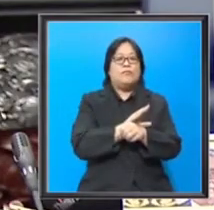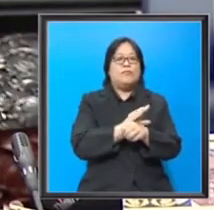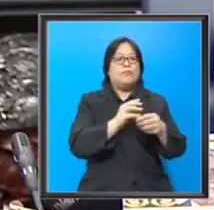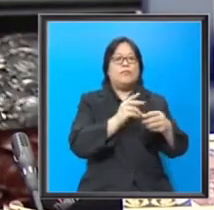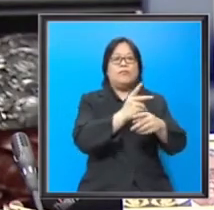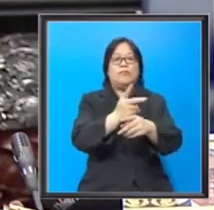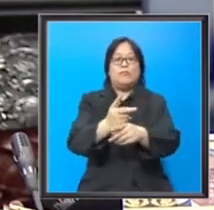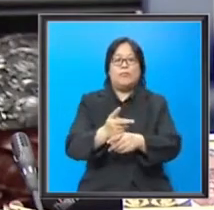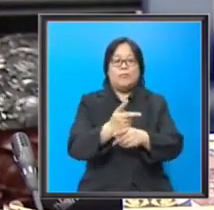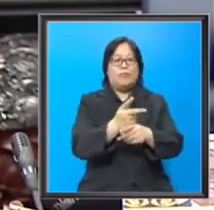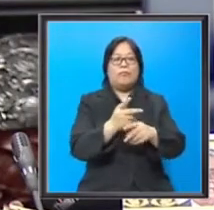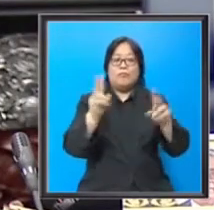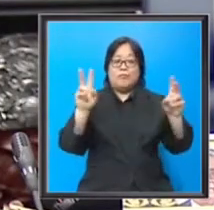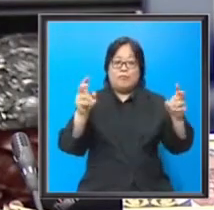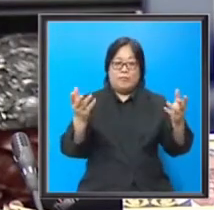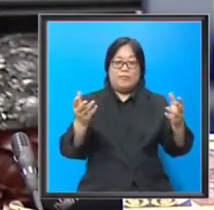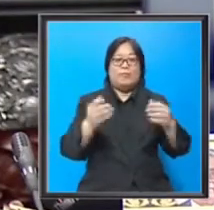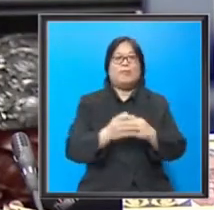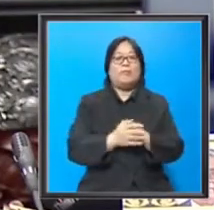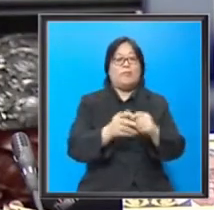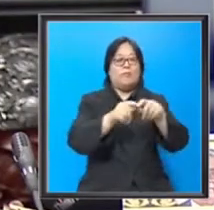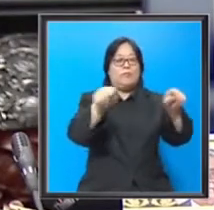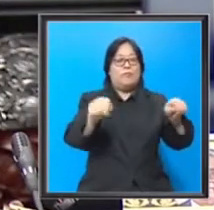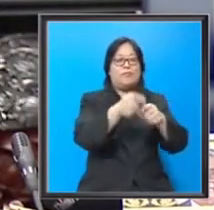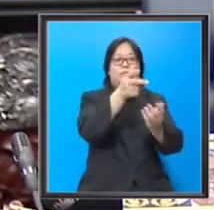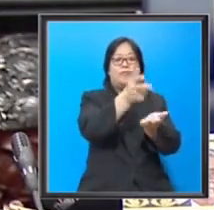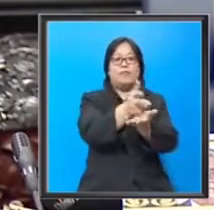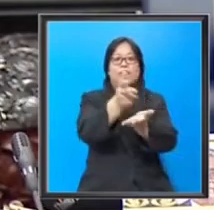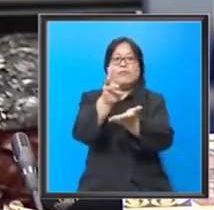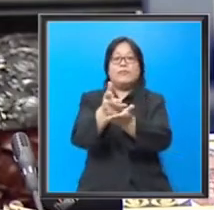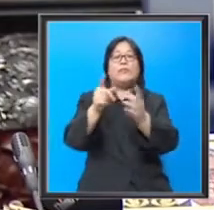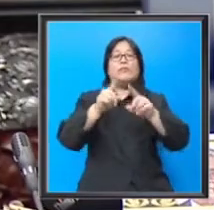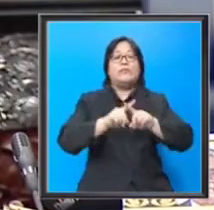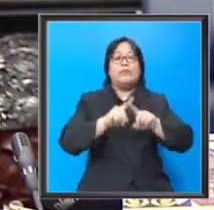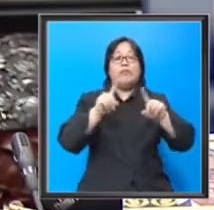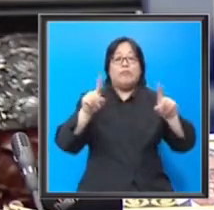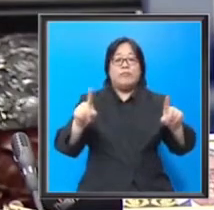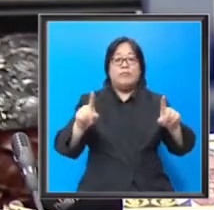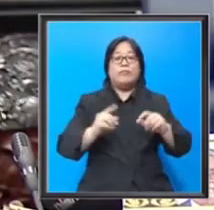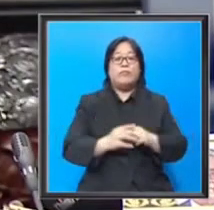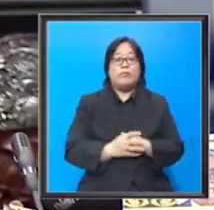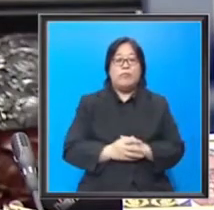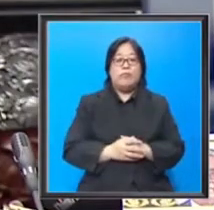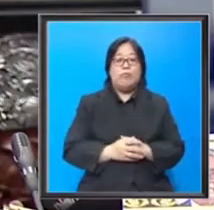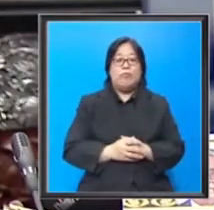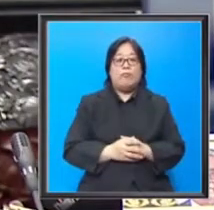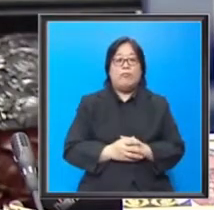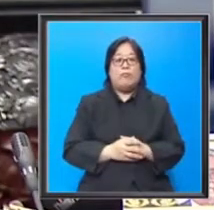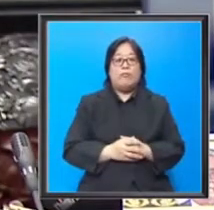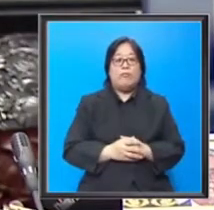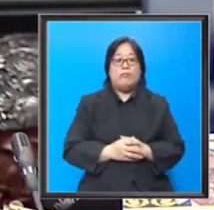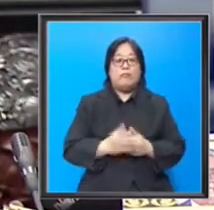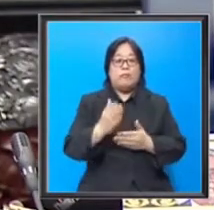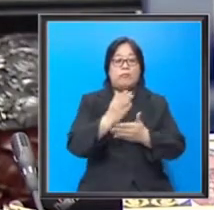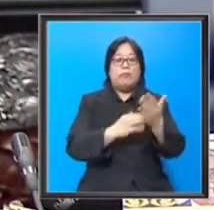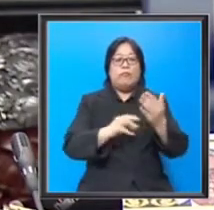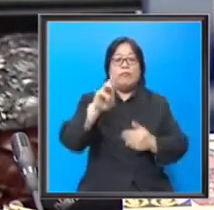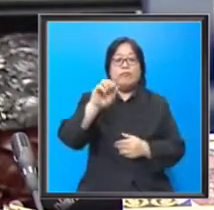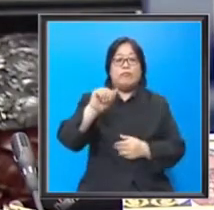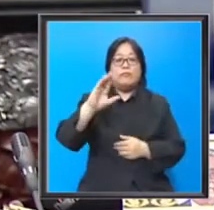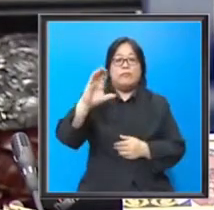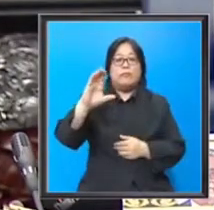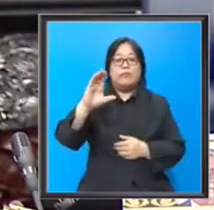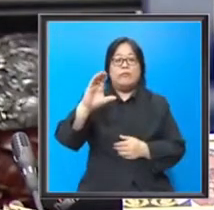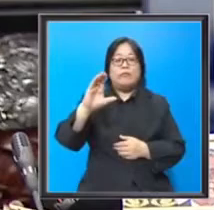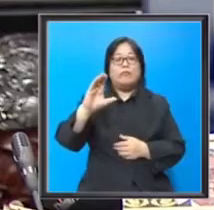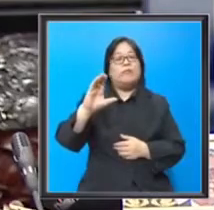menten dengan izin the Department spesies tetapi PH ADC juga